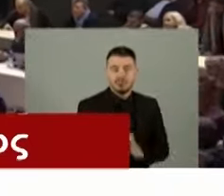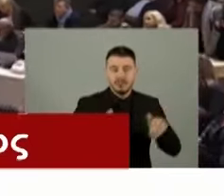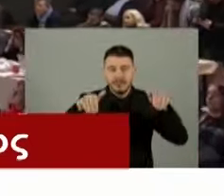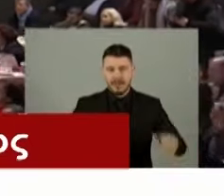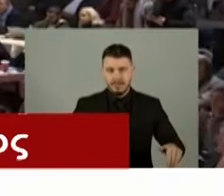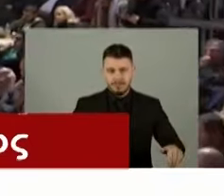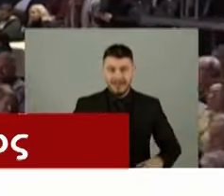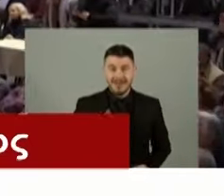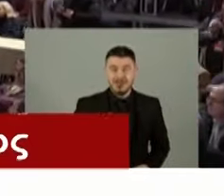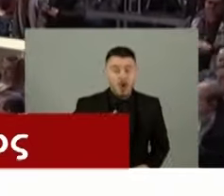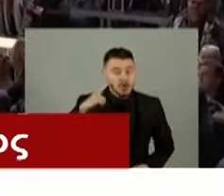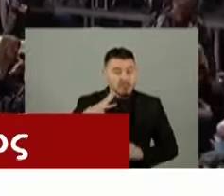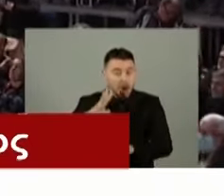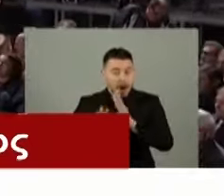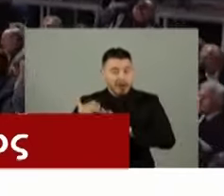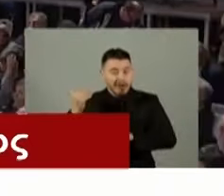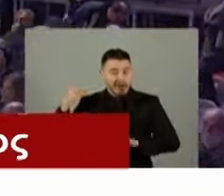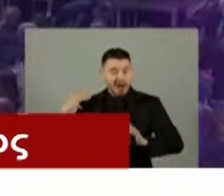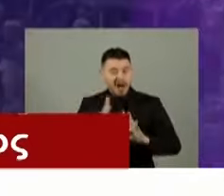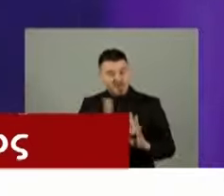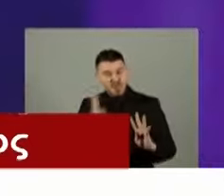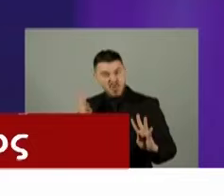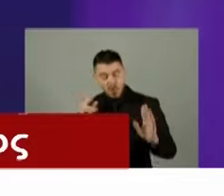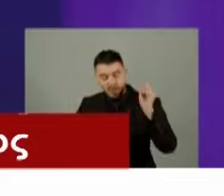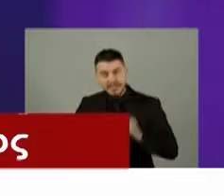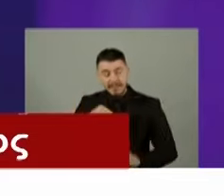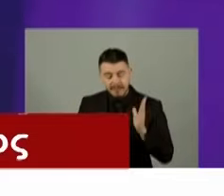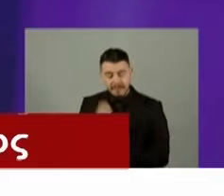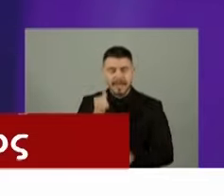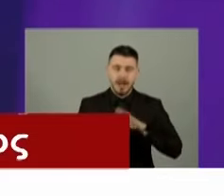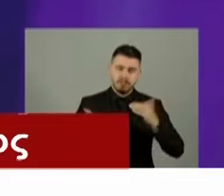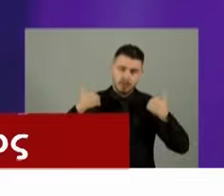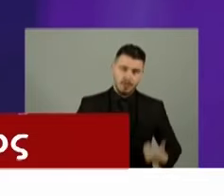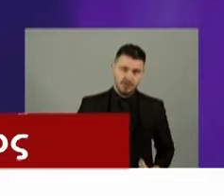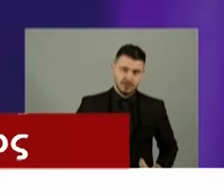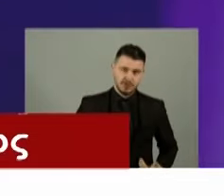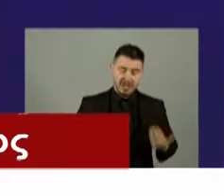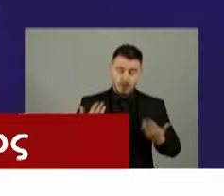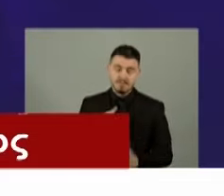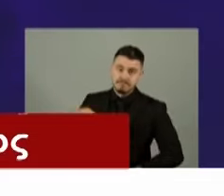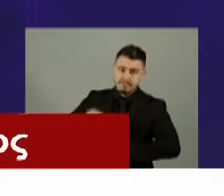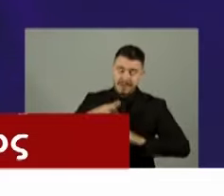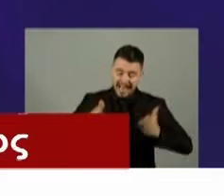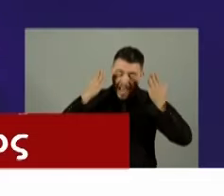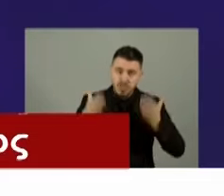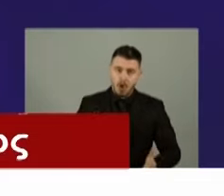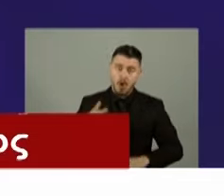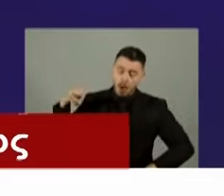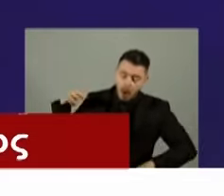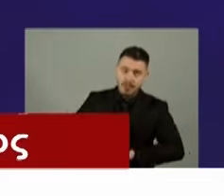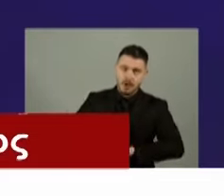πληροφορίες ενδεχομένως και για άλλα πρόσωπα. Είπαμε, ο κύριος Δεμπονέρας ξεκαθάρισε ότι δεν θα έκανε πίσω, όπως πολύ ορθά